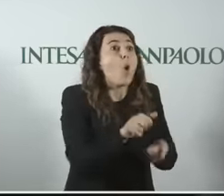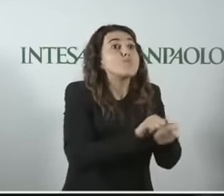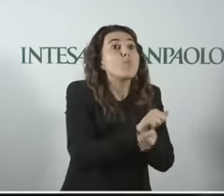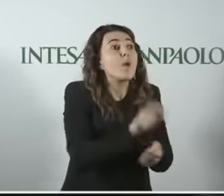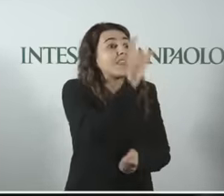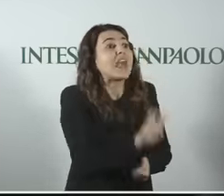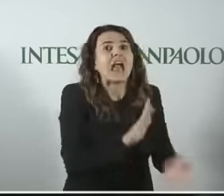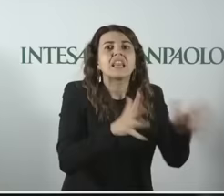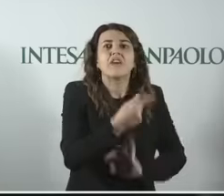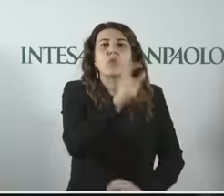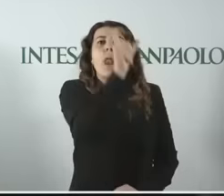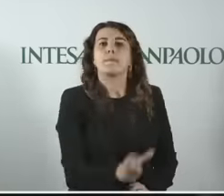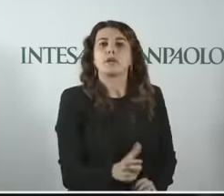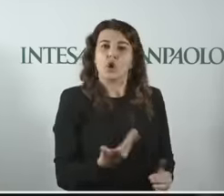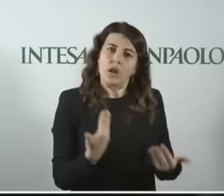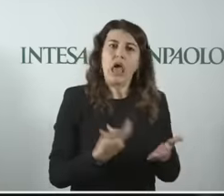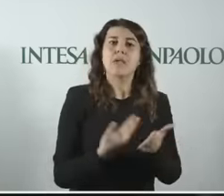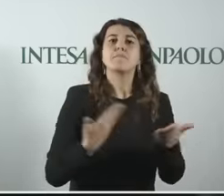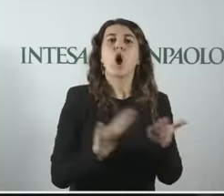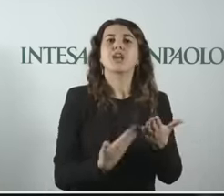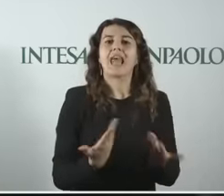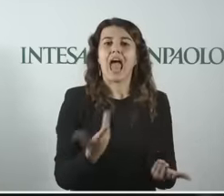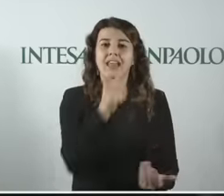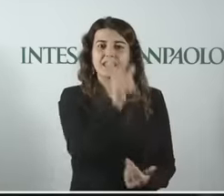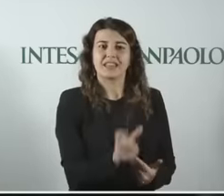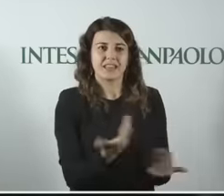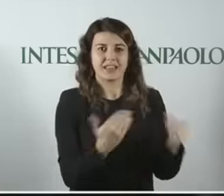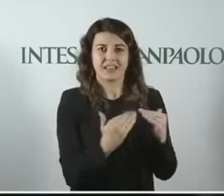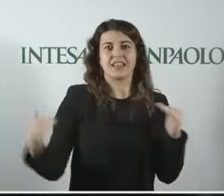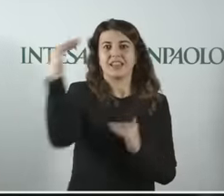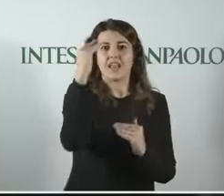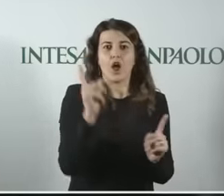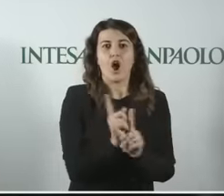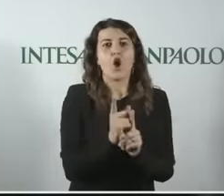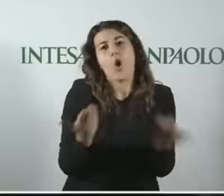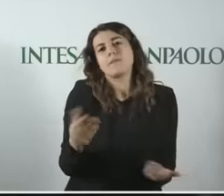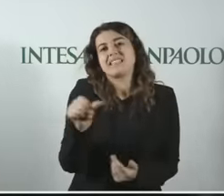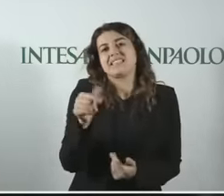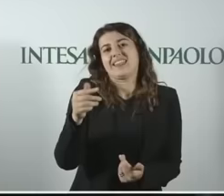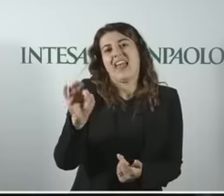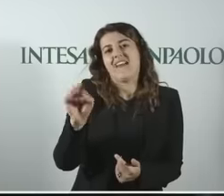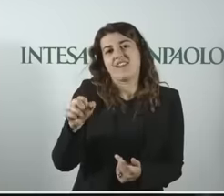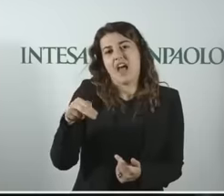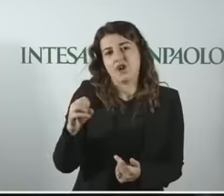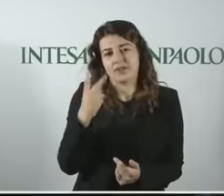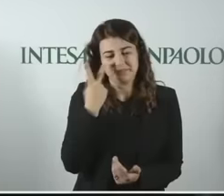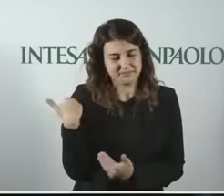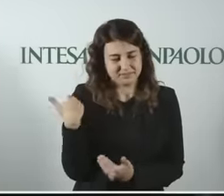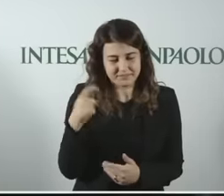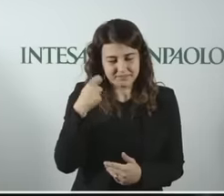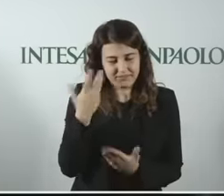appunto uno dei personaggi di spicco della comunità come immagino che sia il nostro Stefano che abbiamo visto